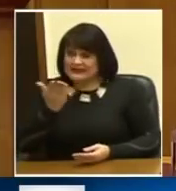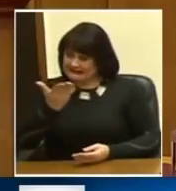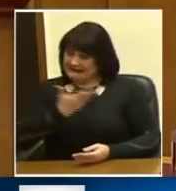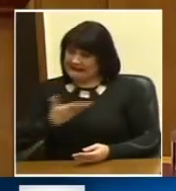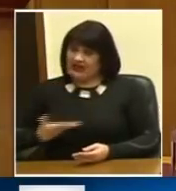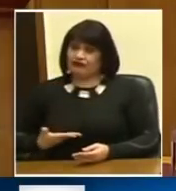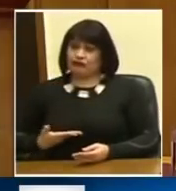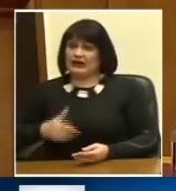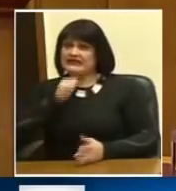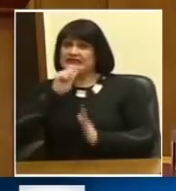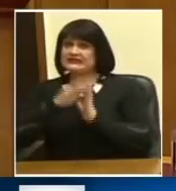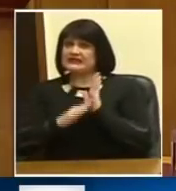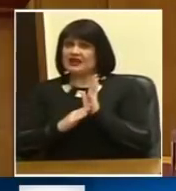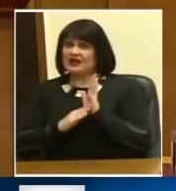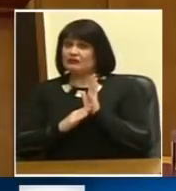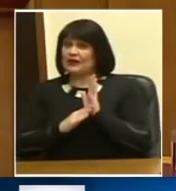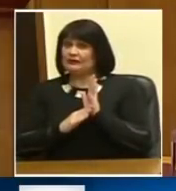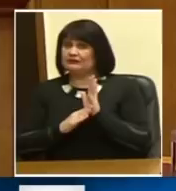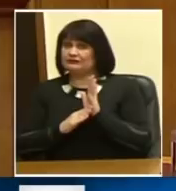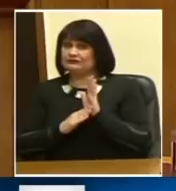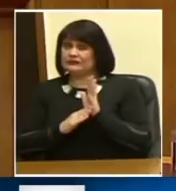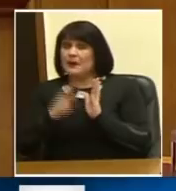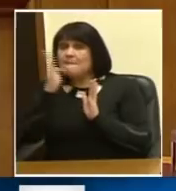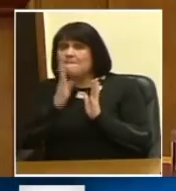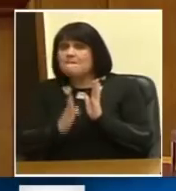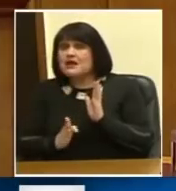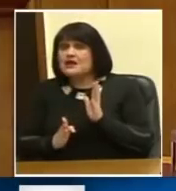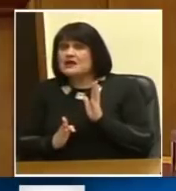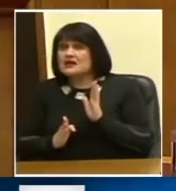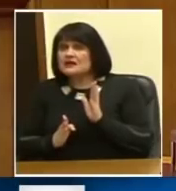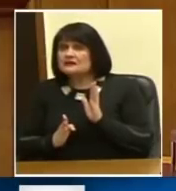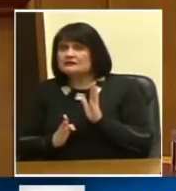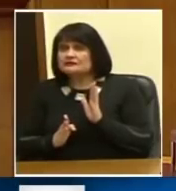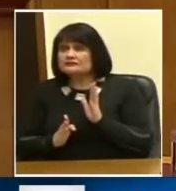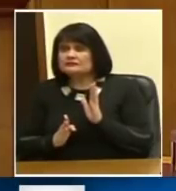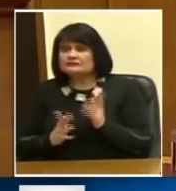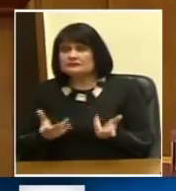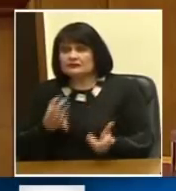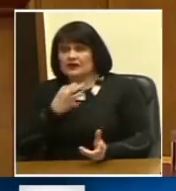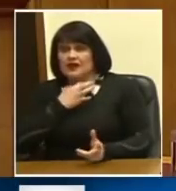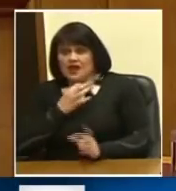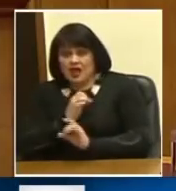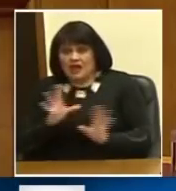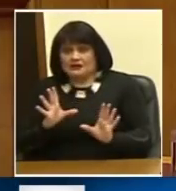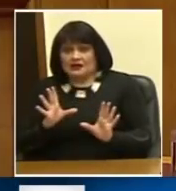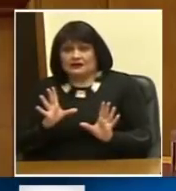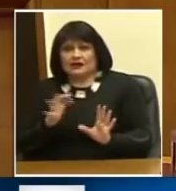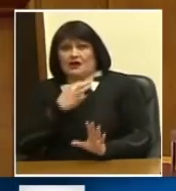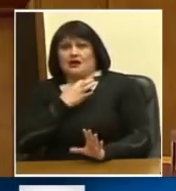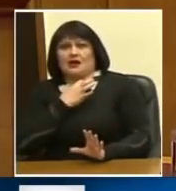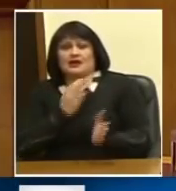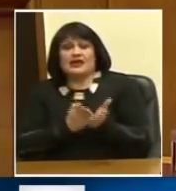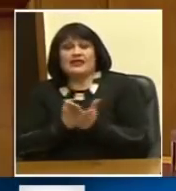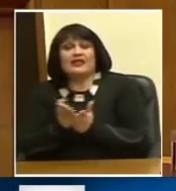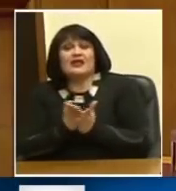Σύνταγμα. Δεν είναι μια τεράστια ρογμή. Το δίκαιο της έκτακτης ανάγκης που στην